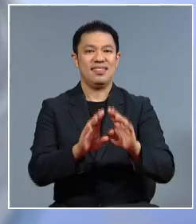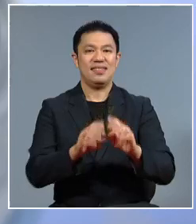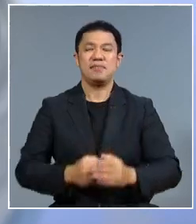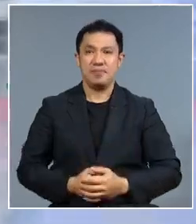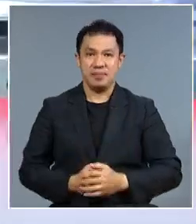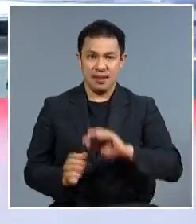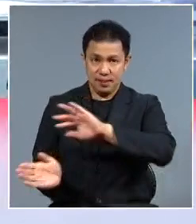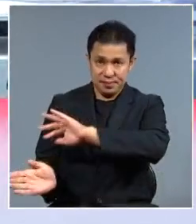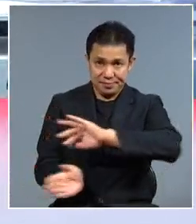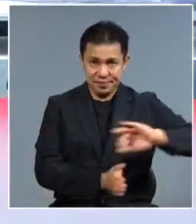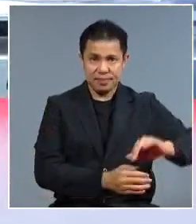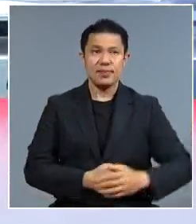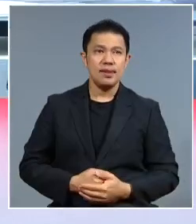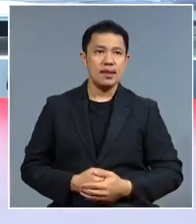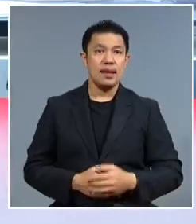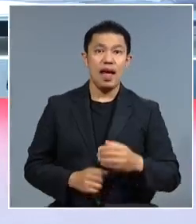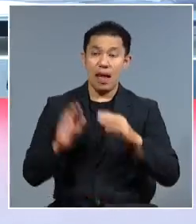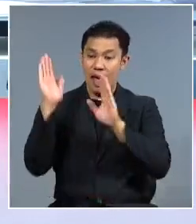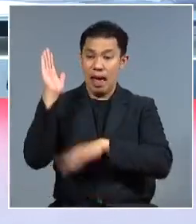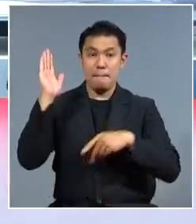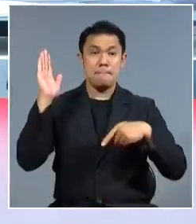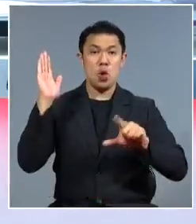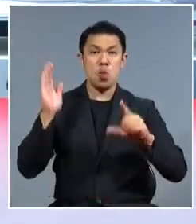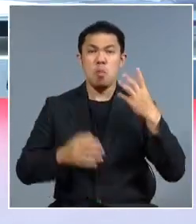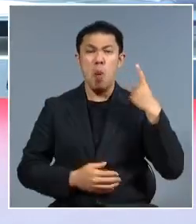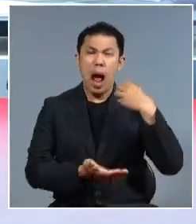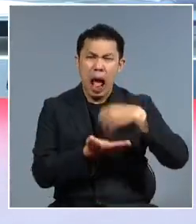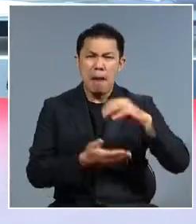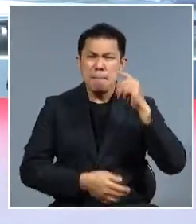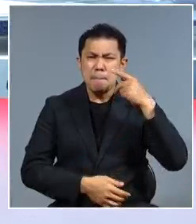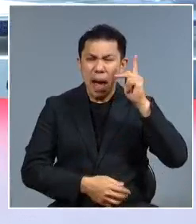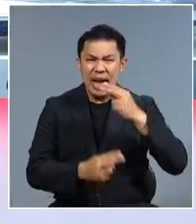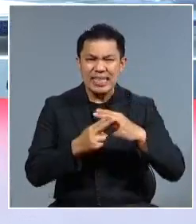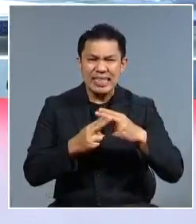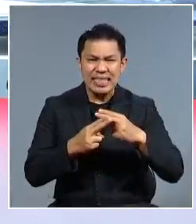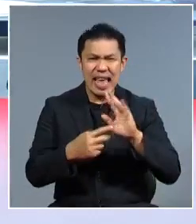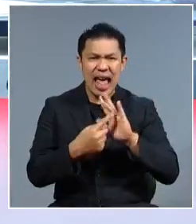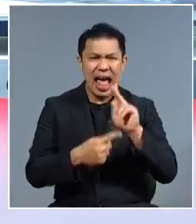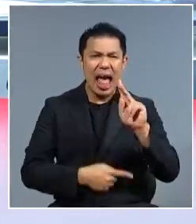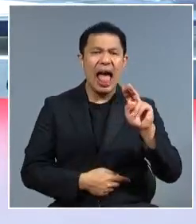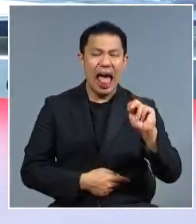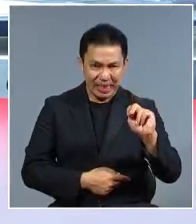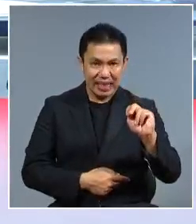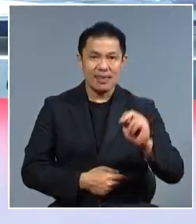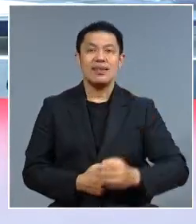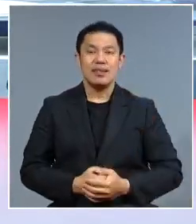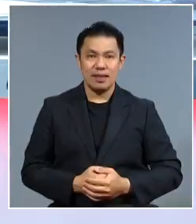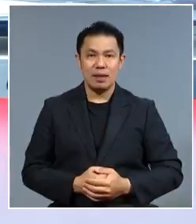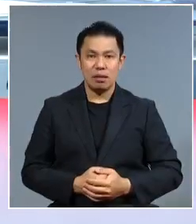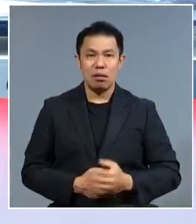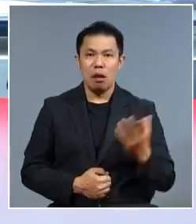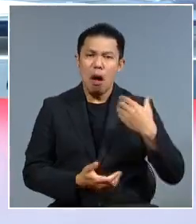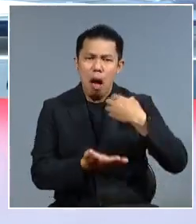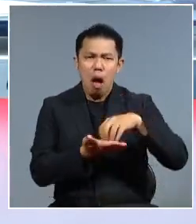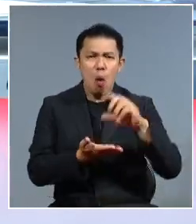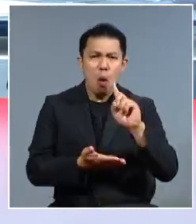ฮะไปดูอีกรายหนึ่งคุณผู้ชมครับที่พัทลุงเมื่อวานนำเสนอไปนะครับป้าแกนหรือว่าทางนางสาวหนูรับจูด้วงเมื่อวานนี้นำเสน